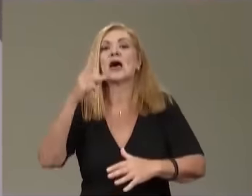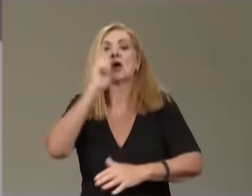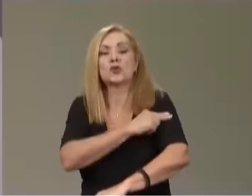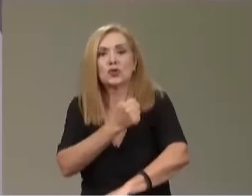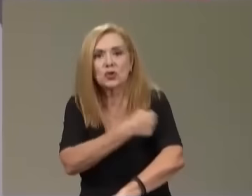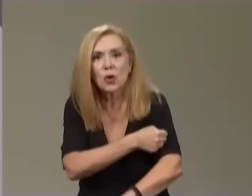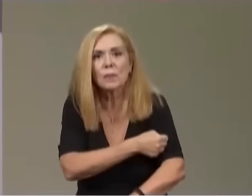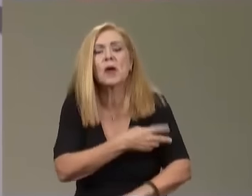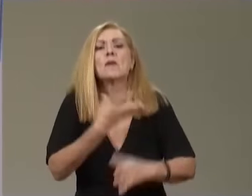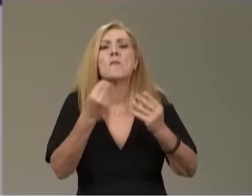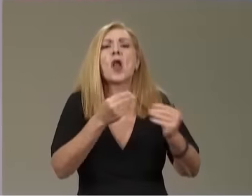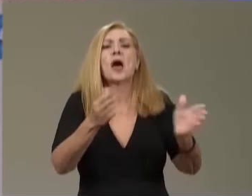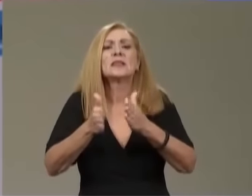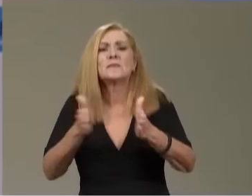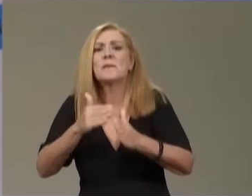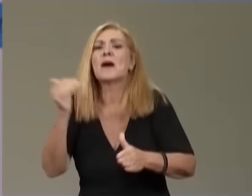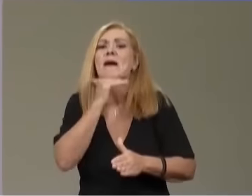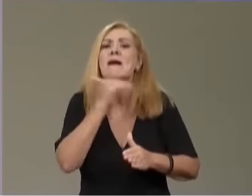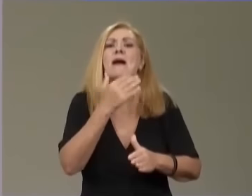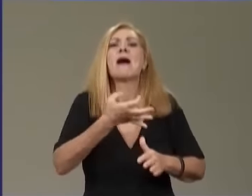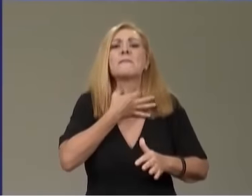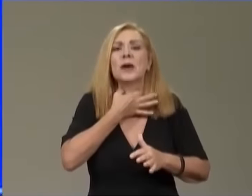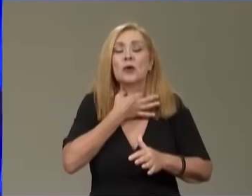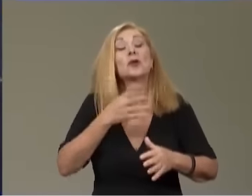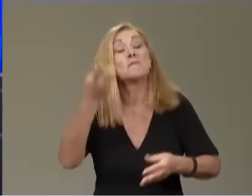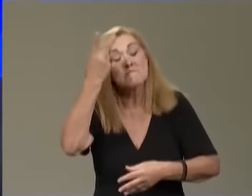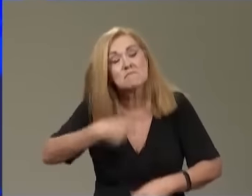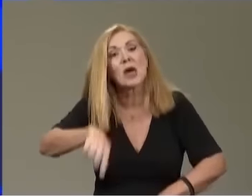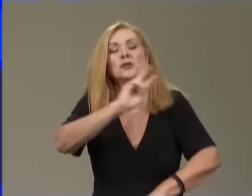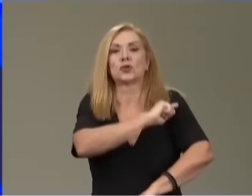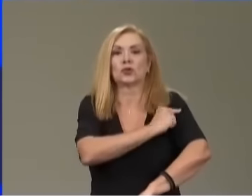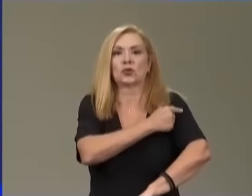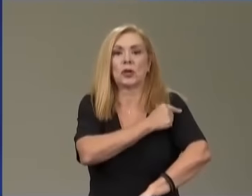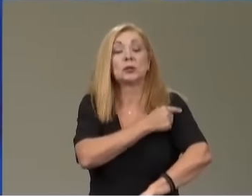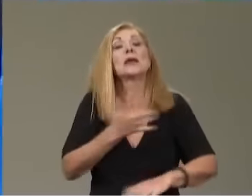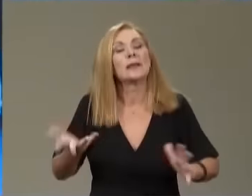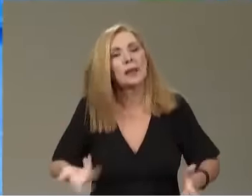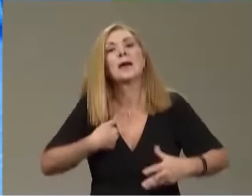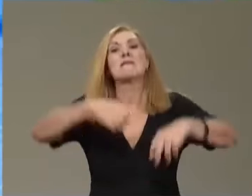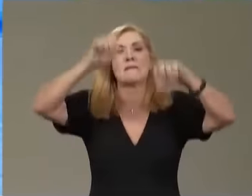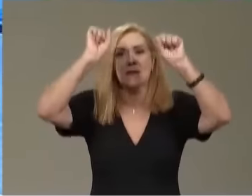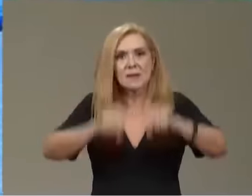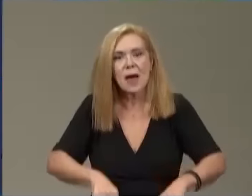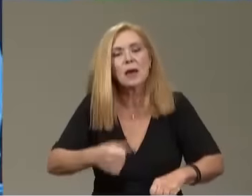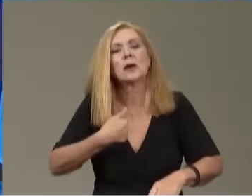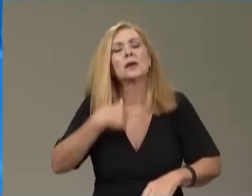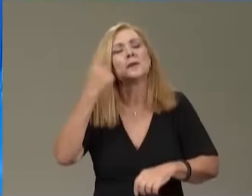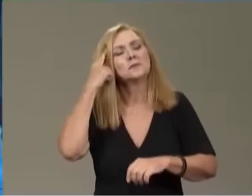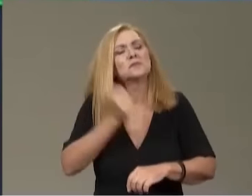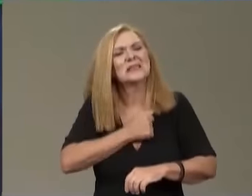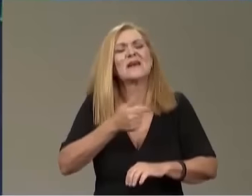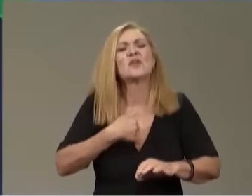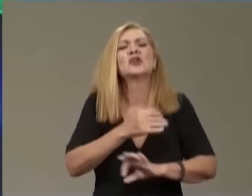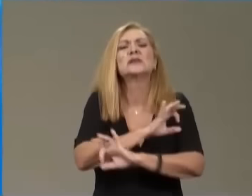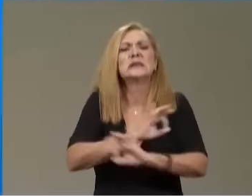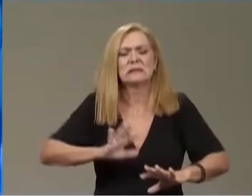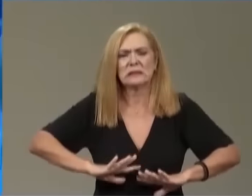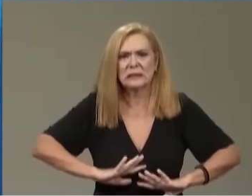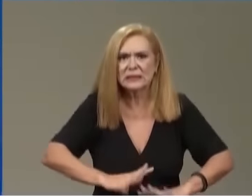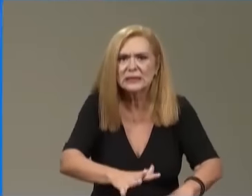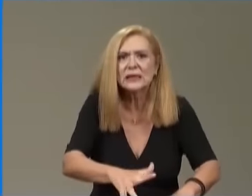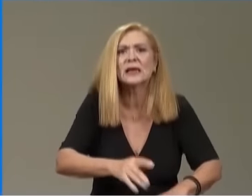περιστατικών. Θα έχει περισσότερους γιατρούς. Και ναι, πιστεύω ότι θα είμαστε έτοιμοι πολύ σύντομα να